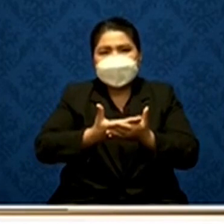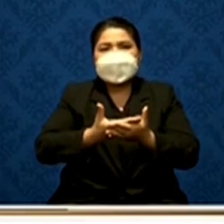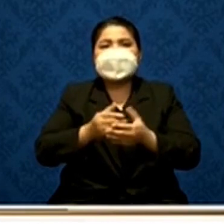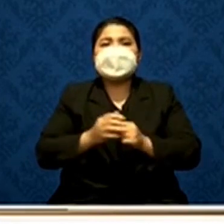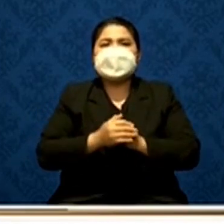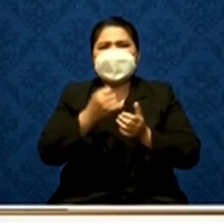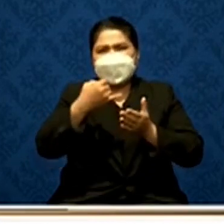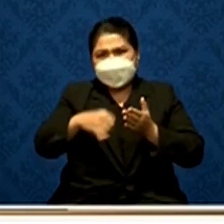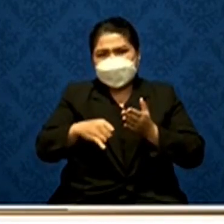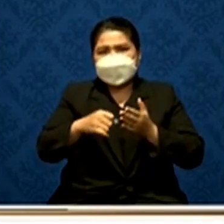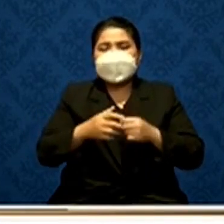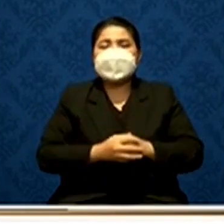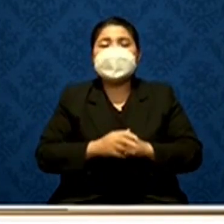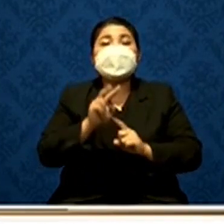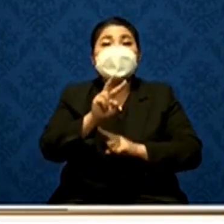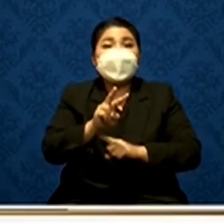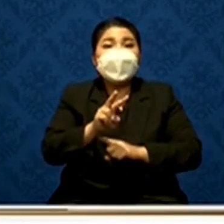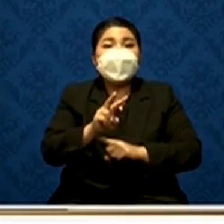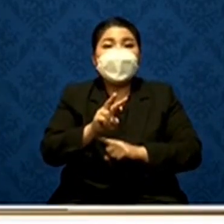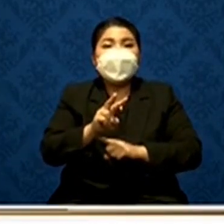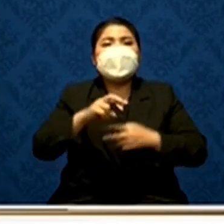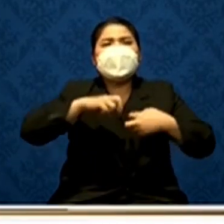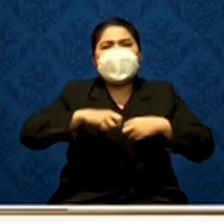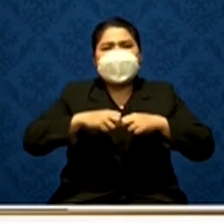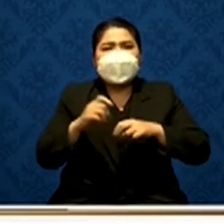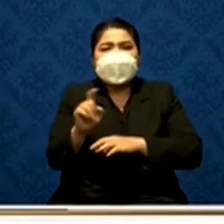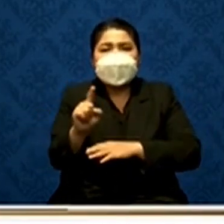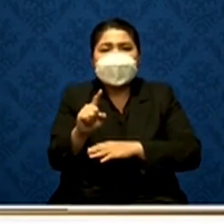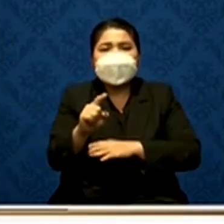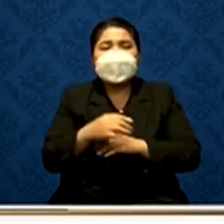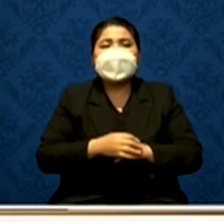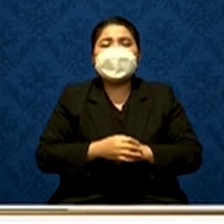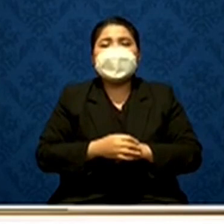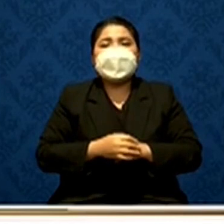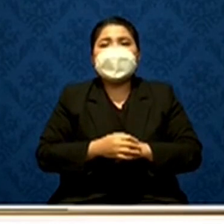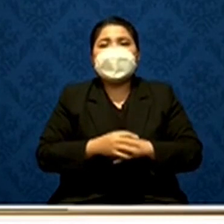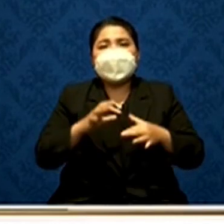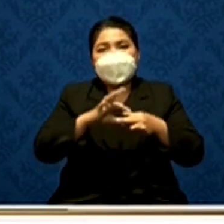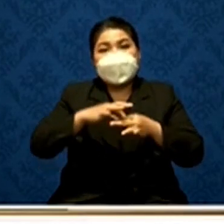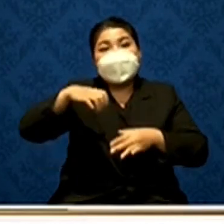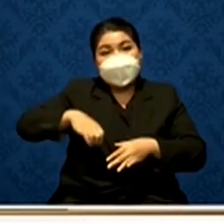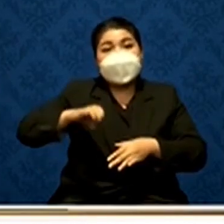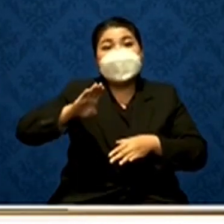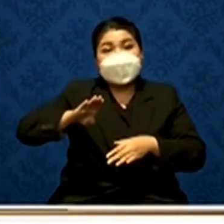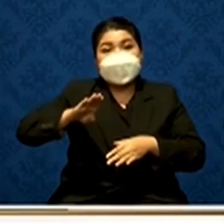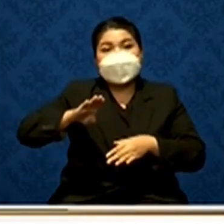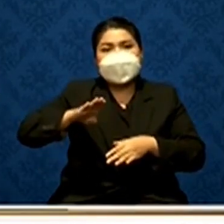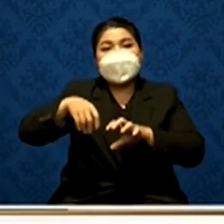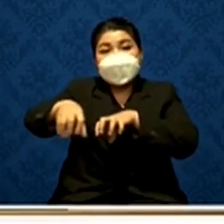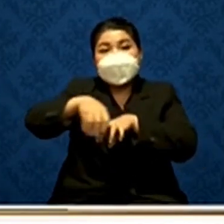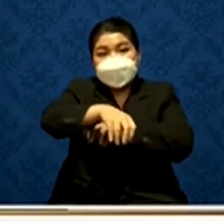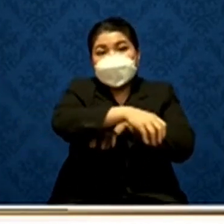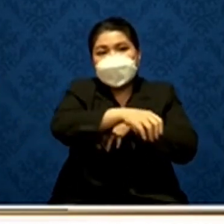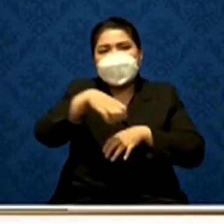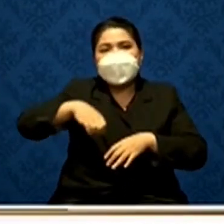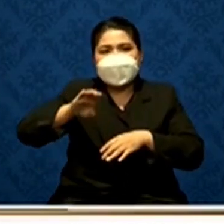2.สอตองอตรวพบปญหาและคามผดปกติเกี่ยวกับการใช้บิษัทลูกและผลปโยชนทับซ้อนในปสตว